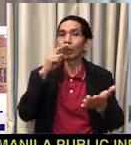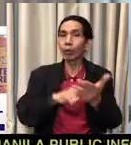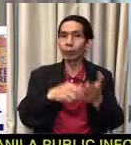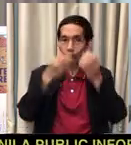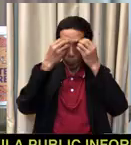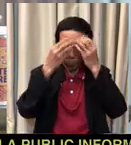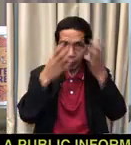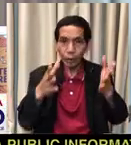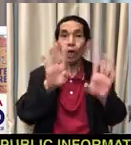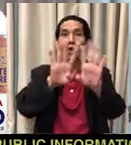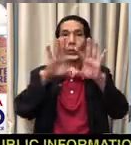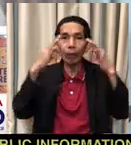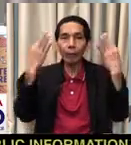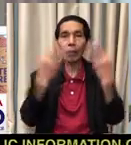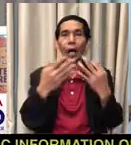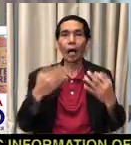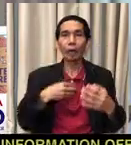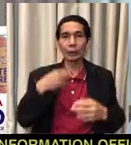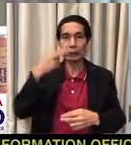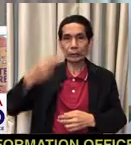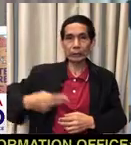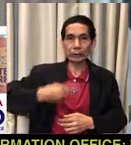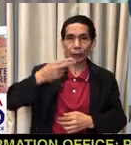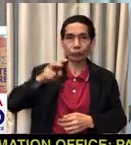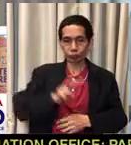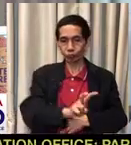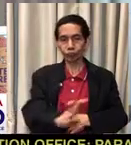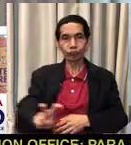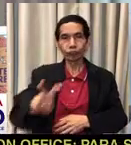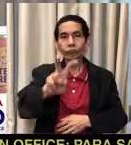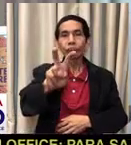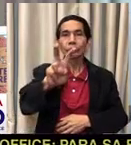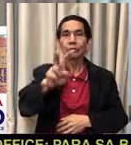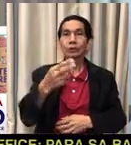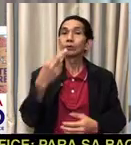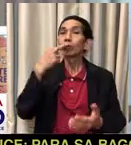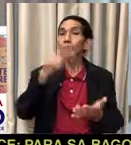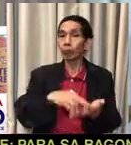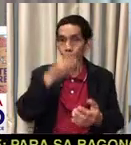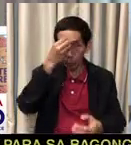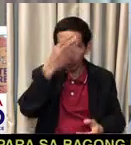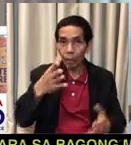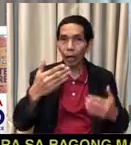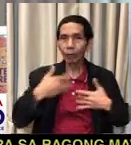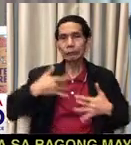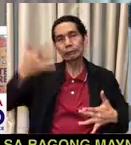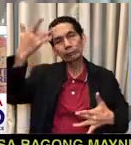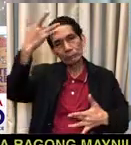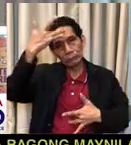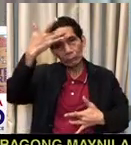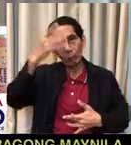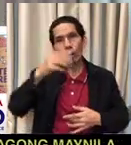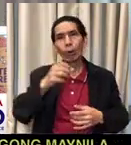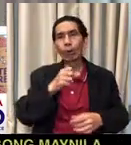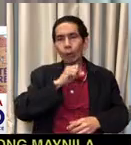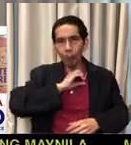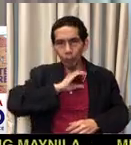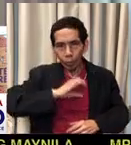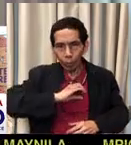na-report na yung pamilya nyo nga may history ng travel, tapos po na-report po kayo na nagkasakit kayo, ubo,